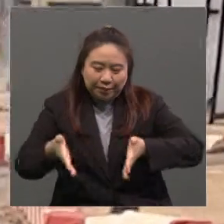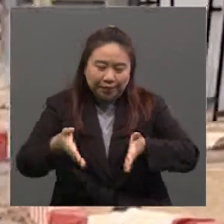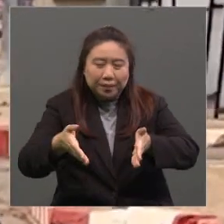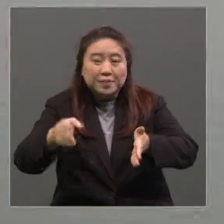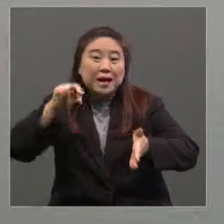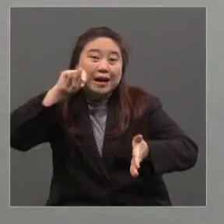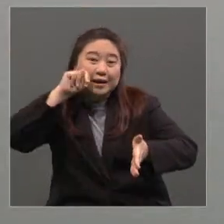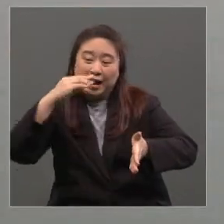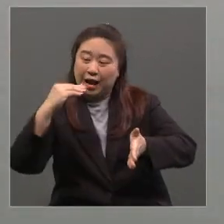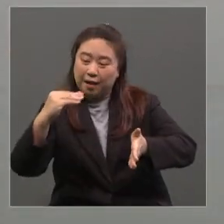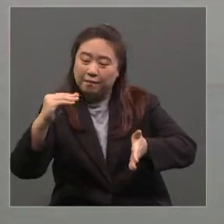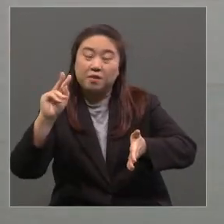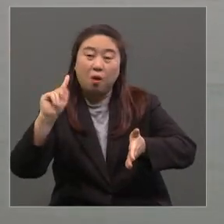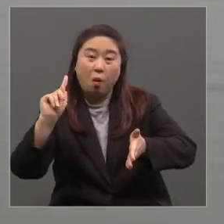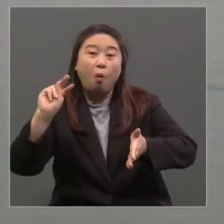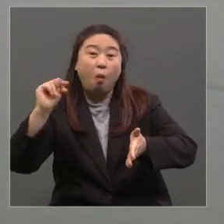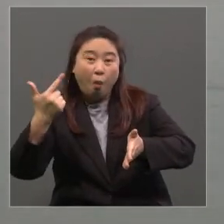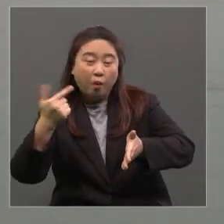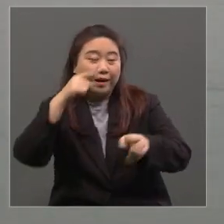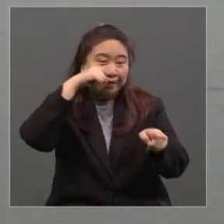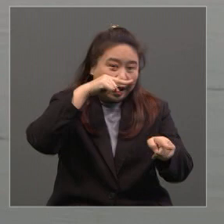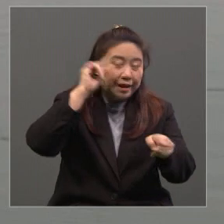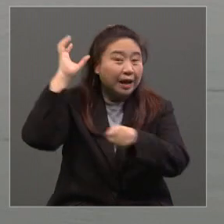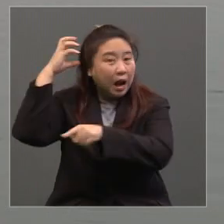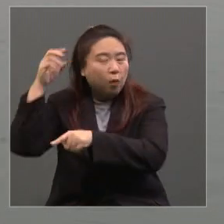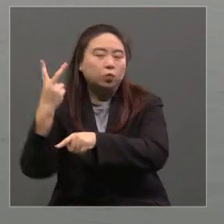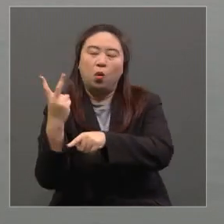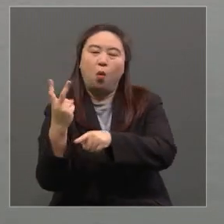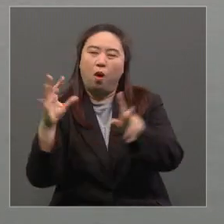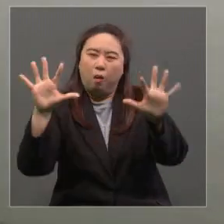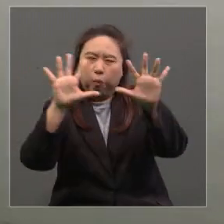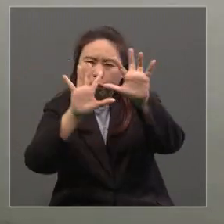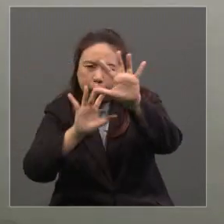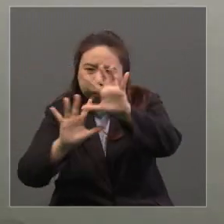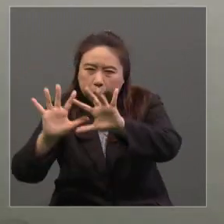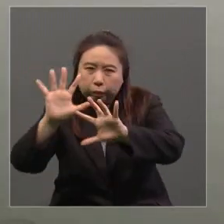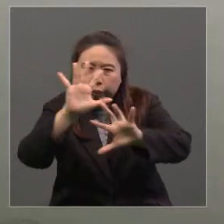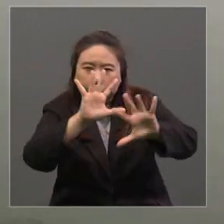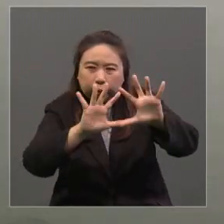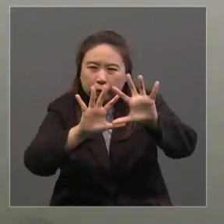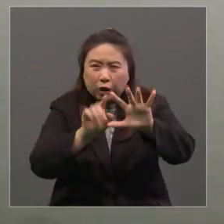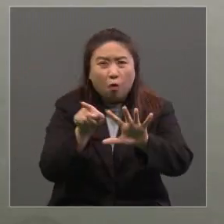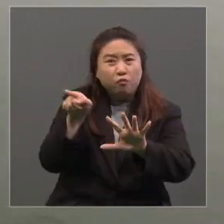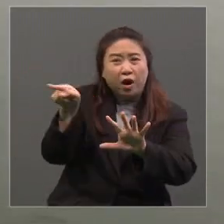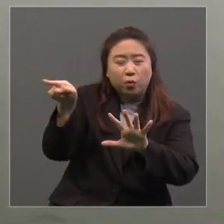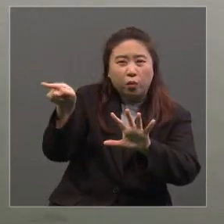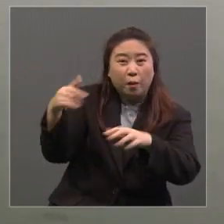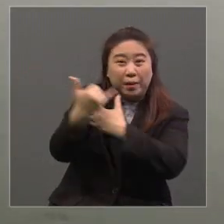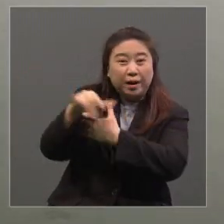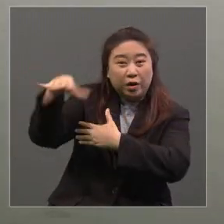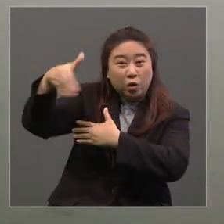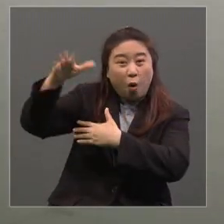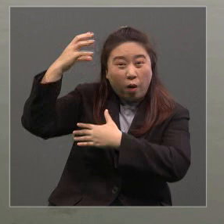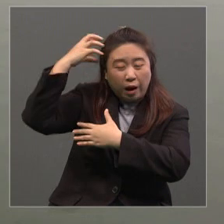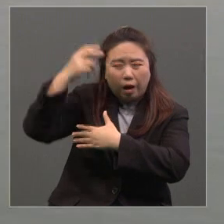โขงแล้วก็ริมฝั่งแม่น้ำโขงทั้งฝั่งไทยเราและฝั่งประเทศเพื่อนบ้านโดยเฉพาะอย่างยิ่งฝั่งประเทศเพื่อนบ้านเนี่ยนะบางจุดเนี่ยฝุ่น